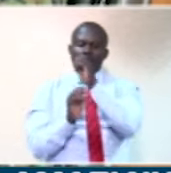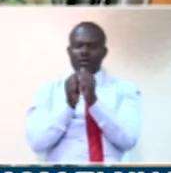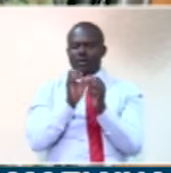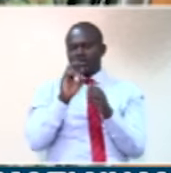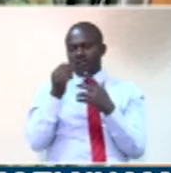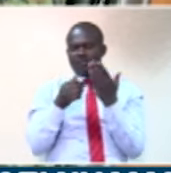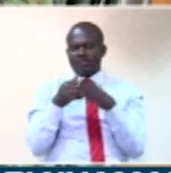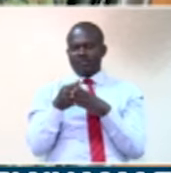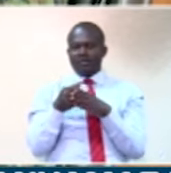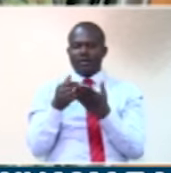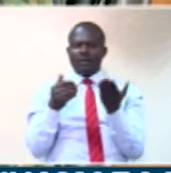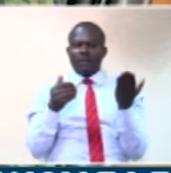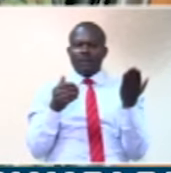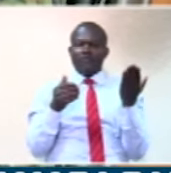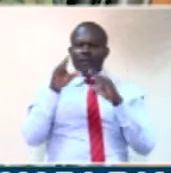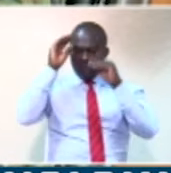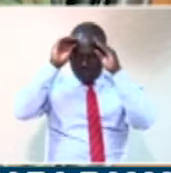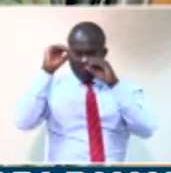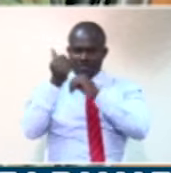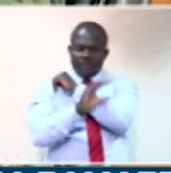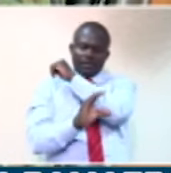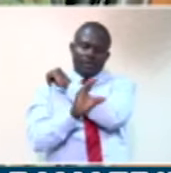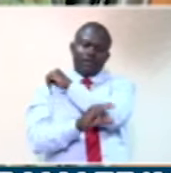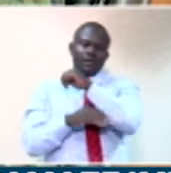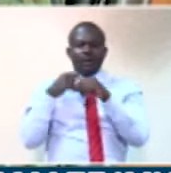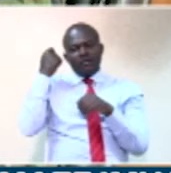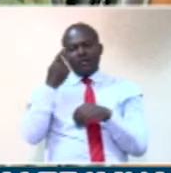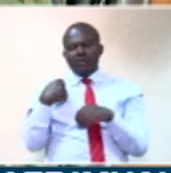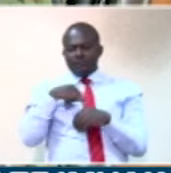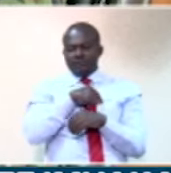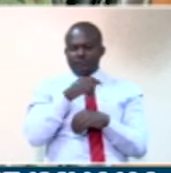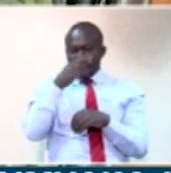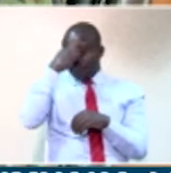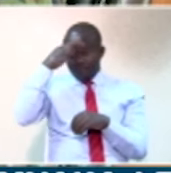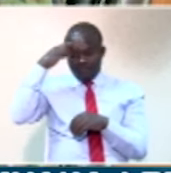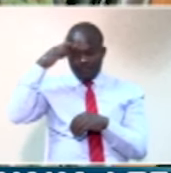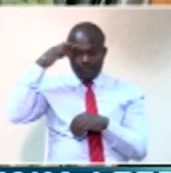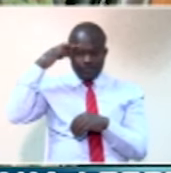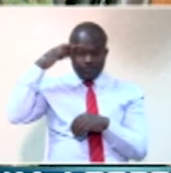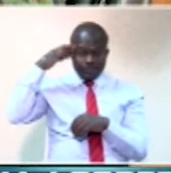ibyo twakwita doctrine z'icyo gihugu. Ntabwo rero kubera izo mpamvu